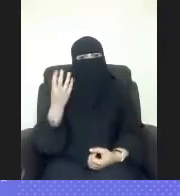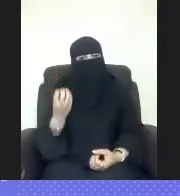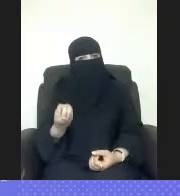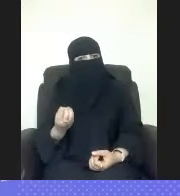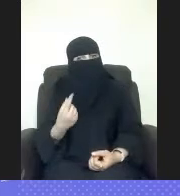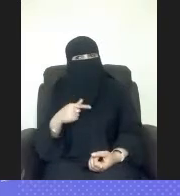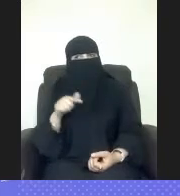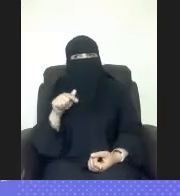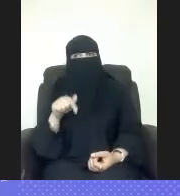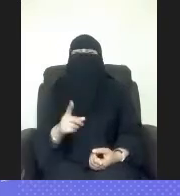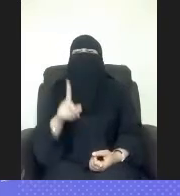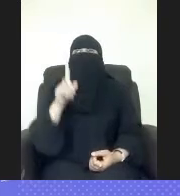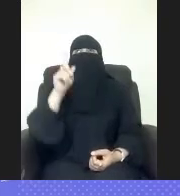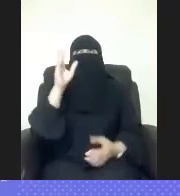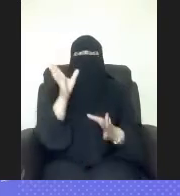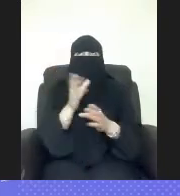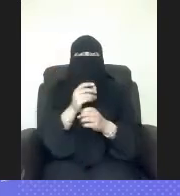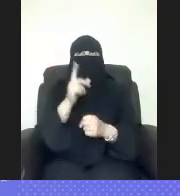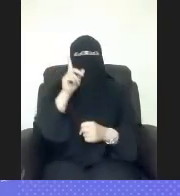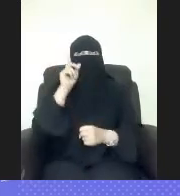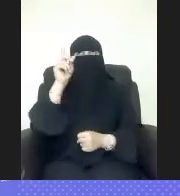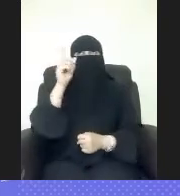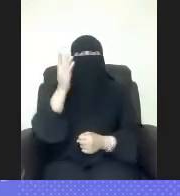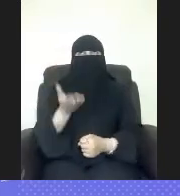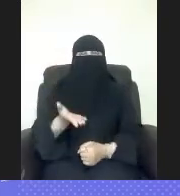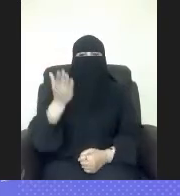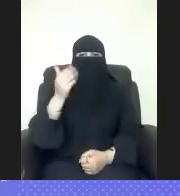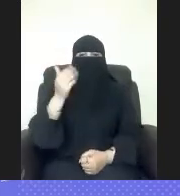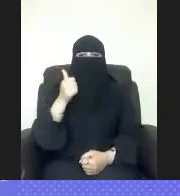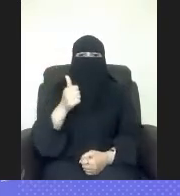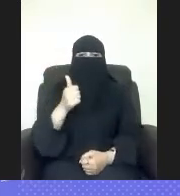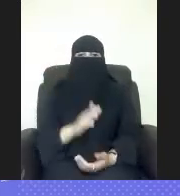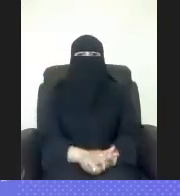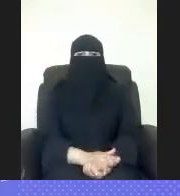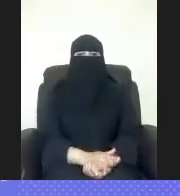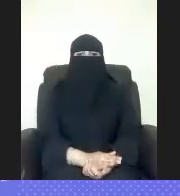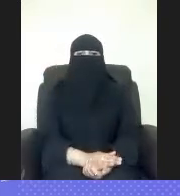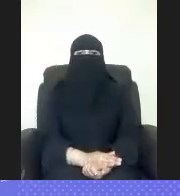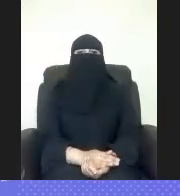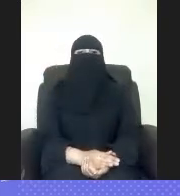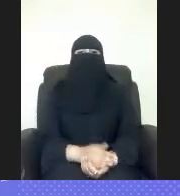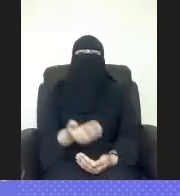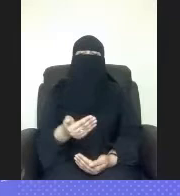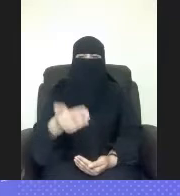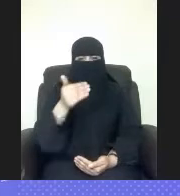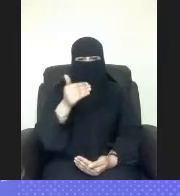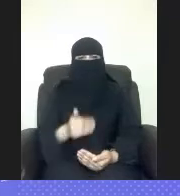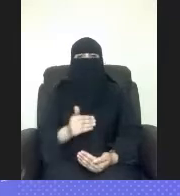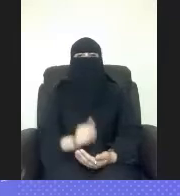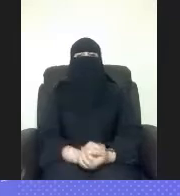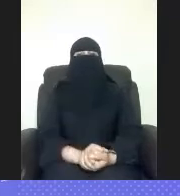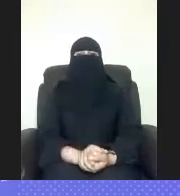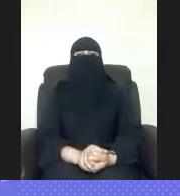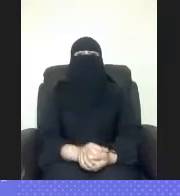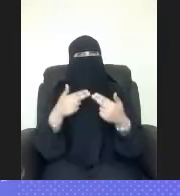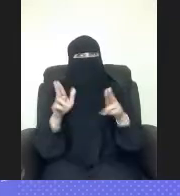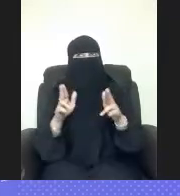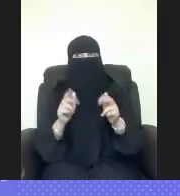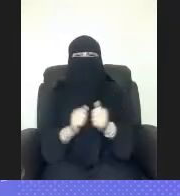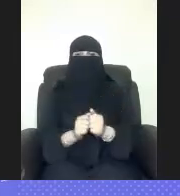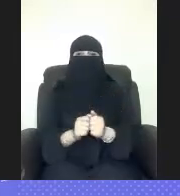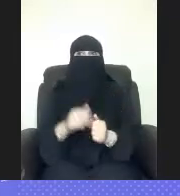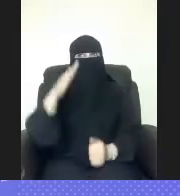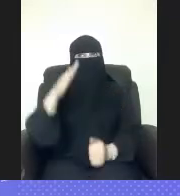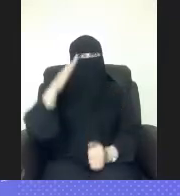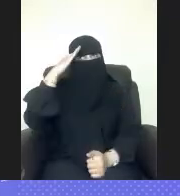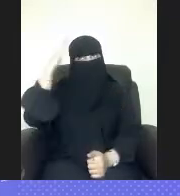إن شاء الله في تقديم ما يفيد. طبعا قبل البدء أود أن أشكر جامعة الملك خالد ممثلة